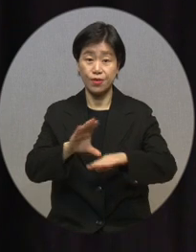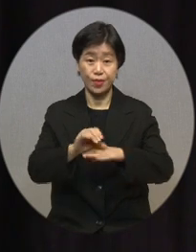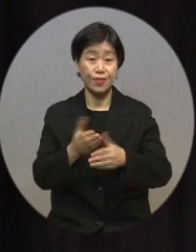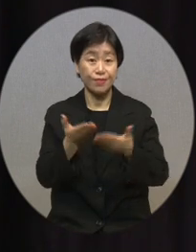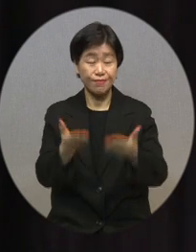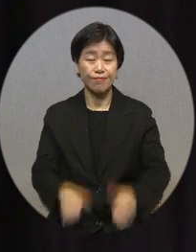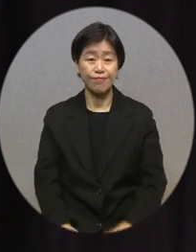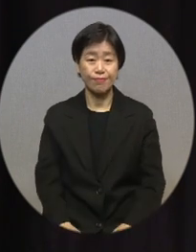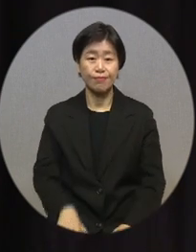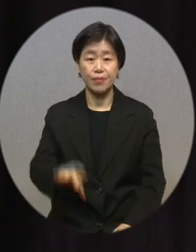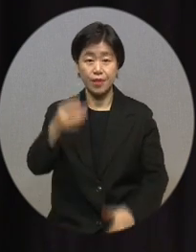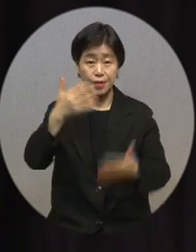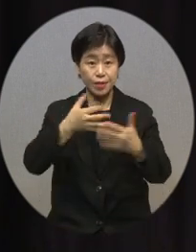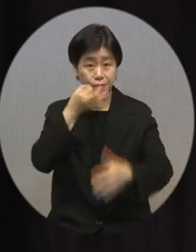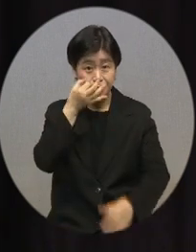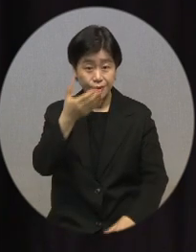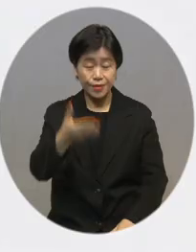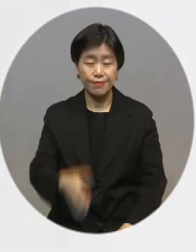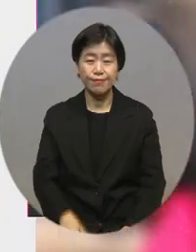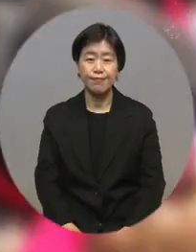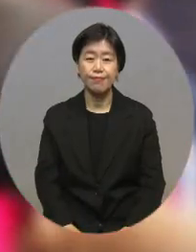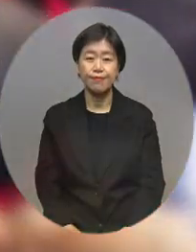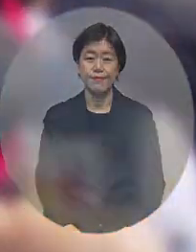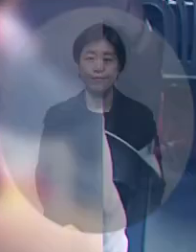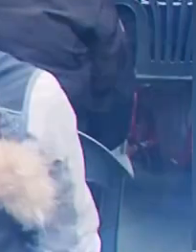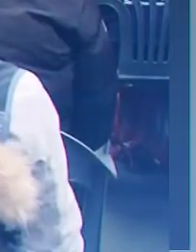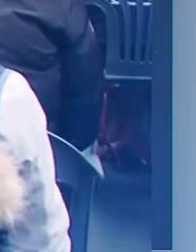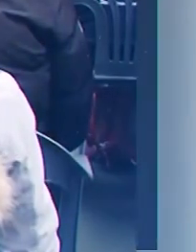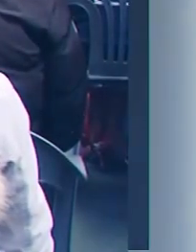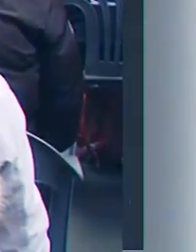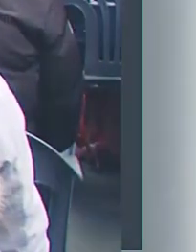먼저 영상으로 확인해 보시겠습니다.